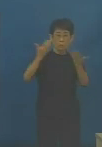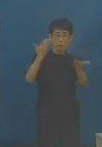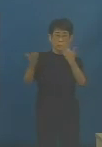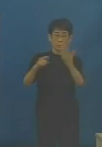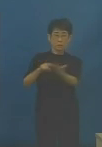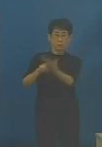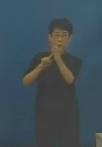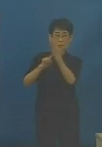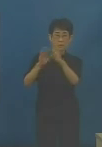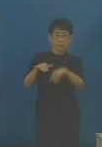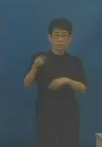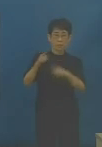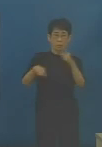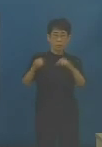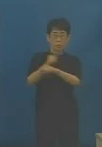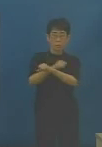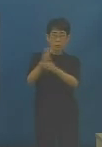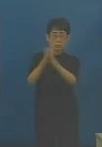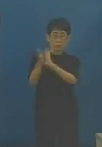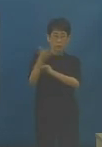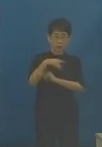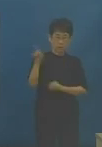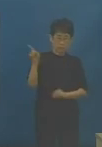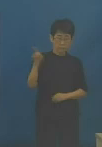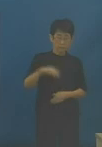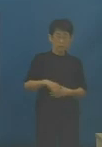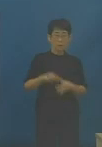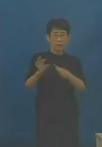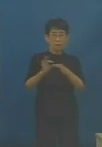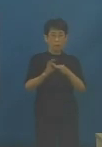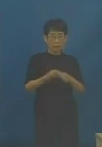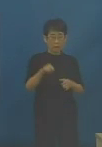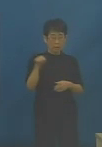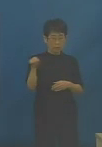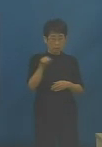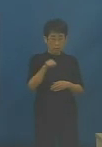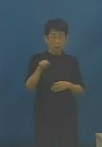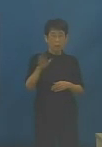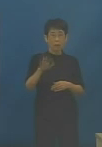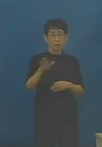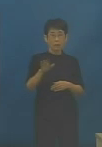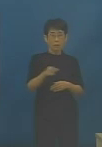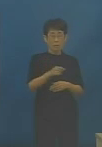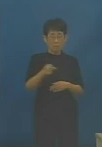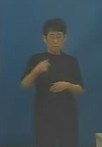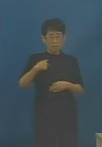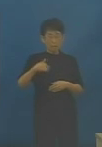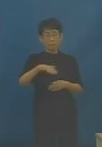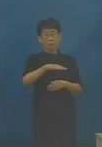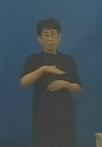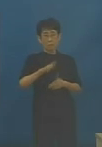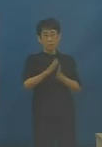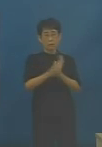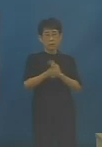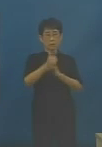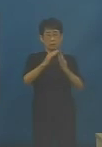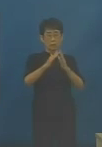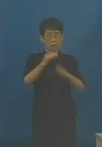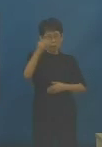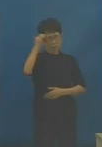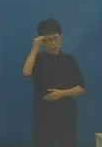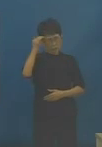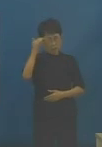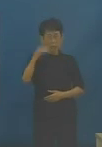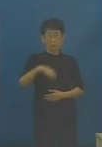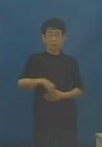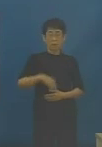。で、こういうことなどがありまして、非常に実は我々困ったというのは事実です。で、鳥取